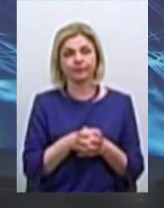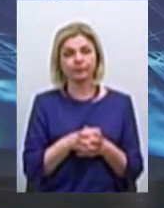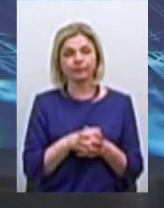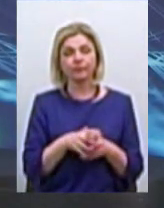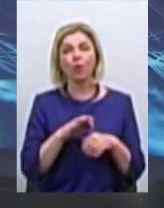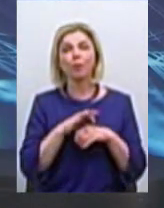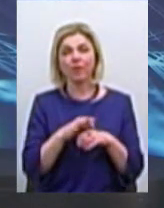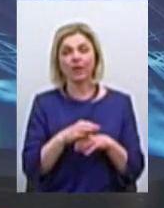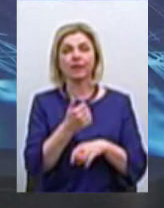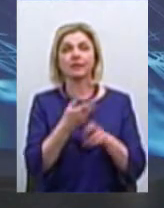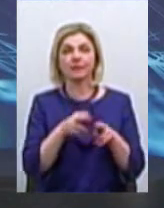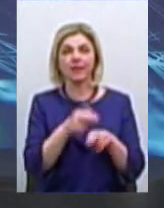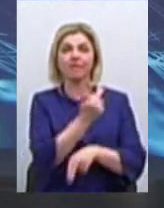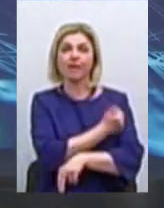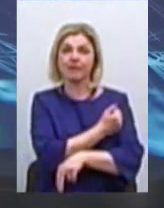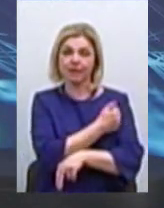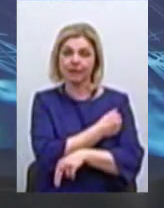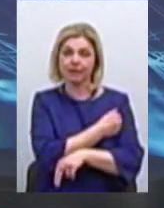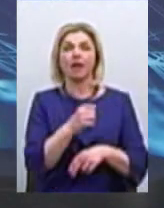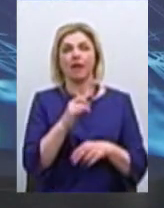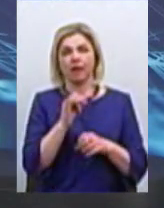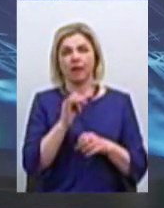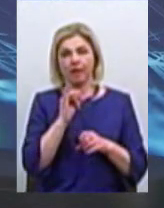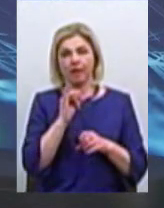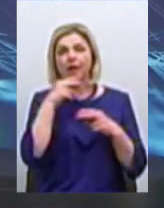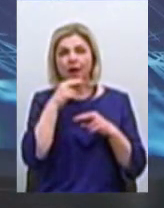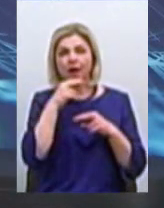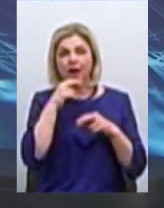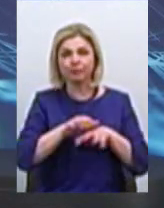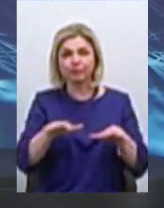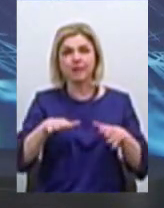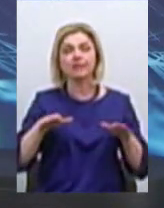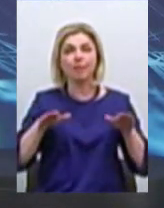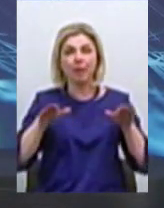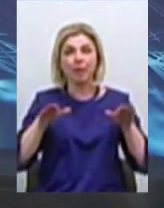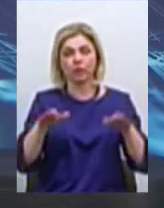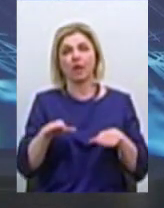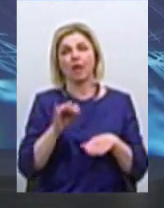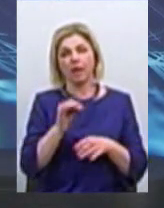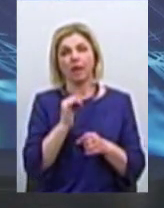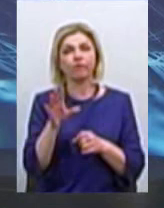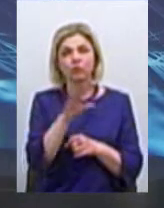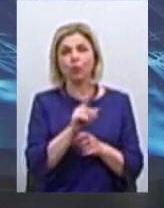проведення даної вакцинації і мають для цього всі необхідні приладдя, установки.